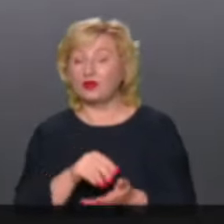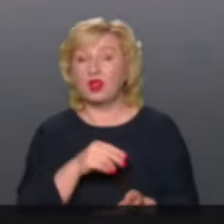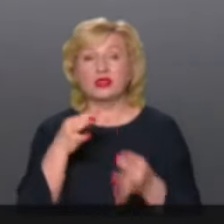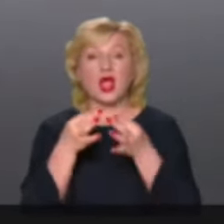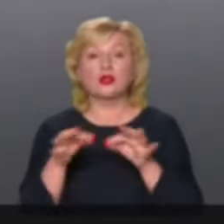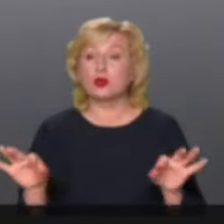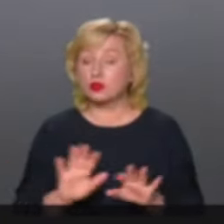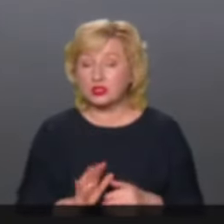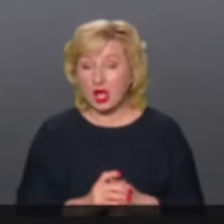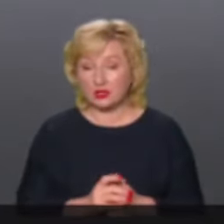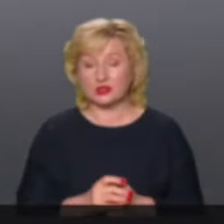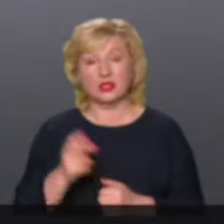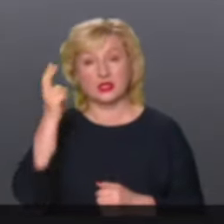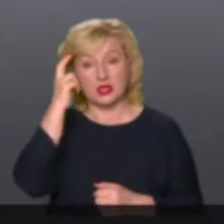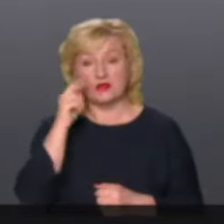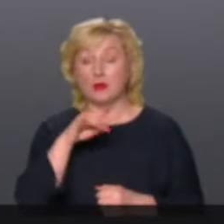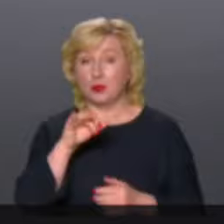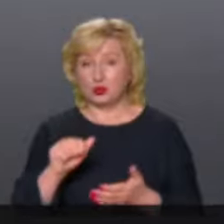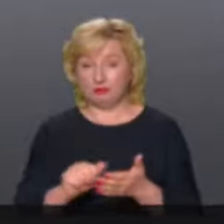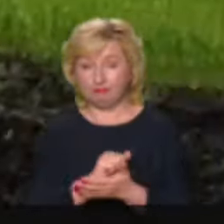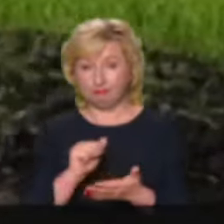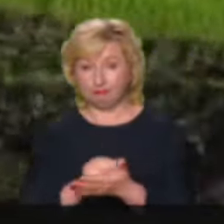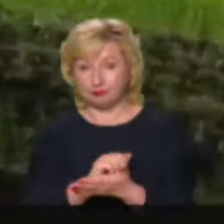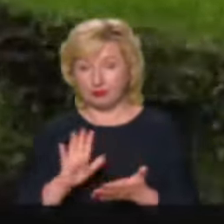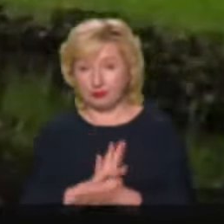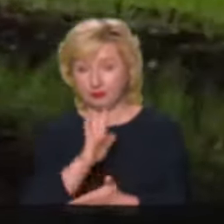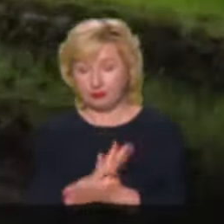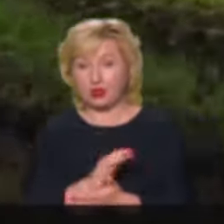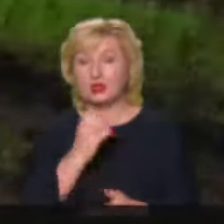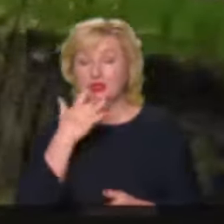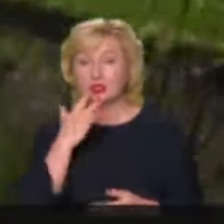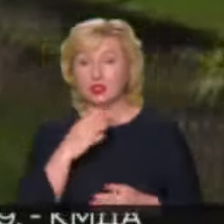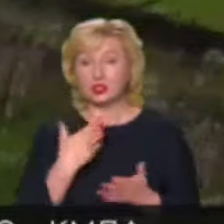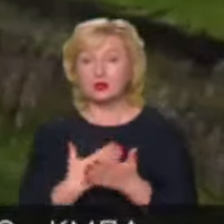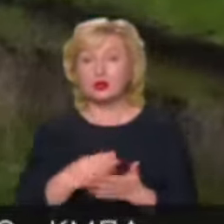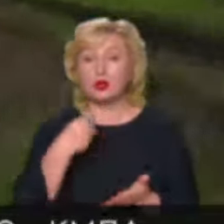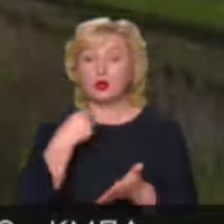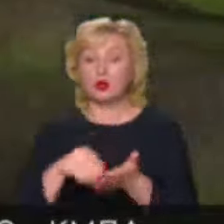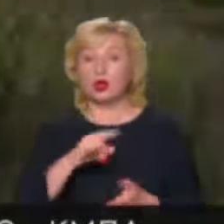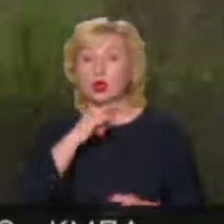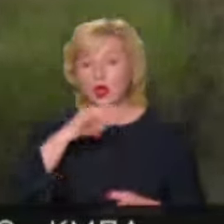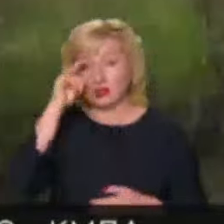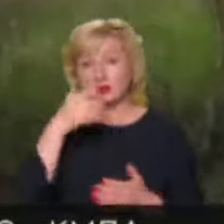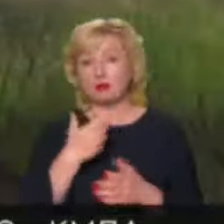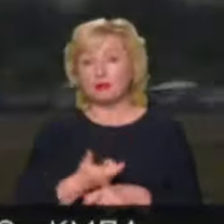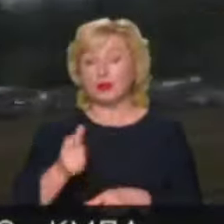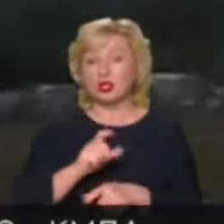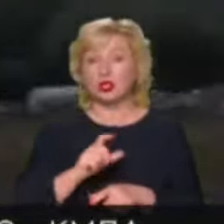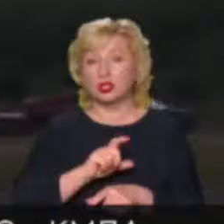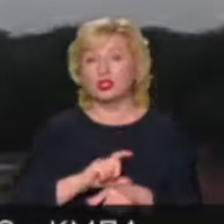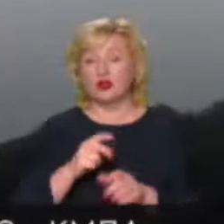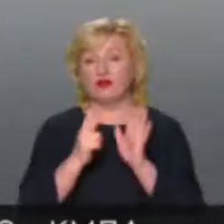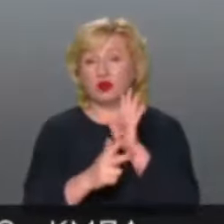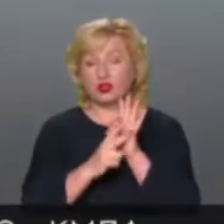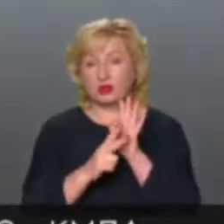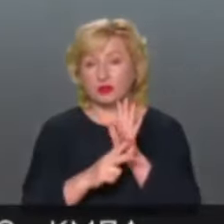так. «Київпост» видання стверджувало, що якраз США нібито купили от Казахстану більше 80